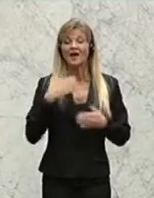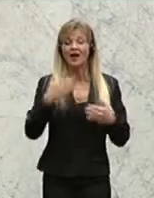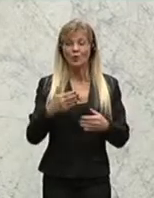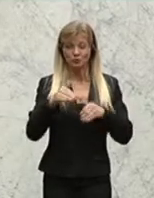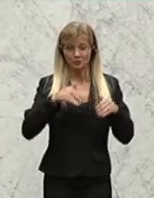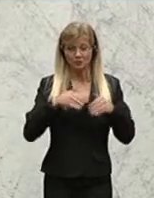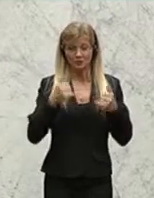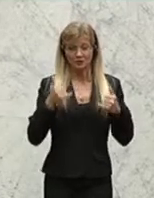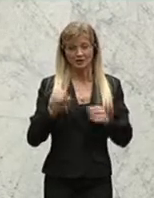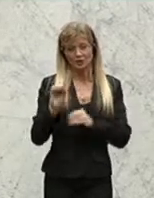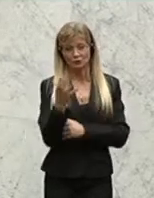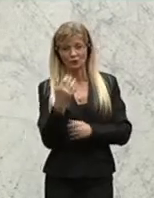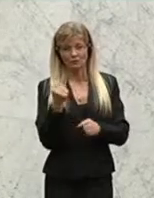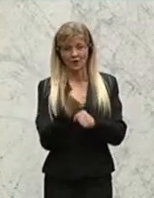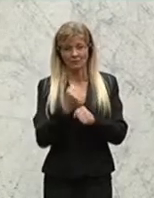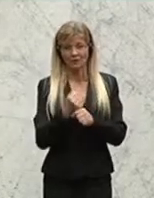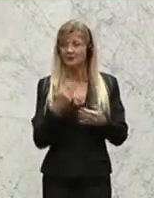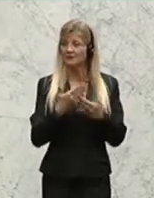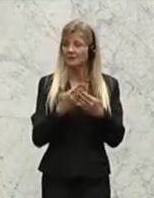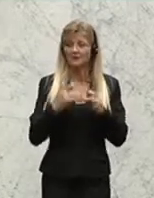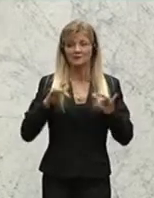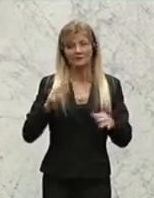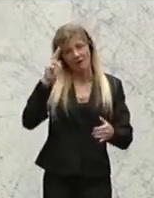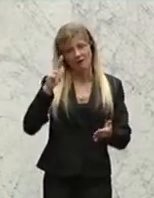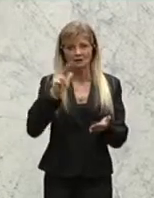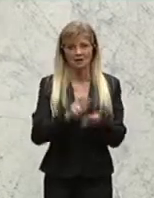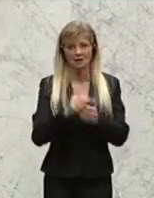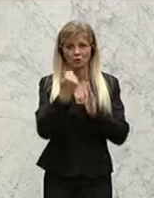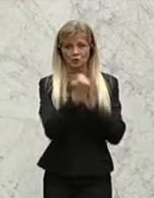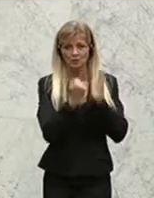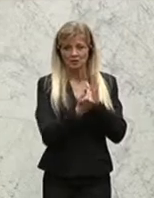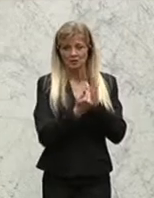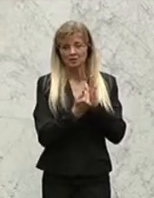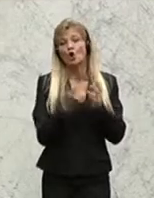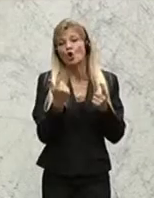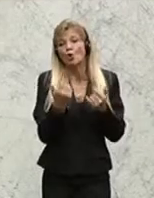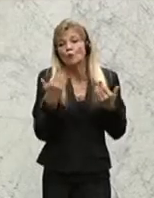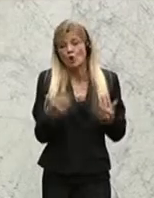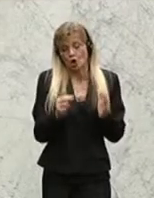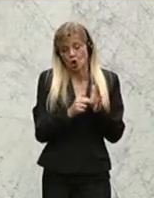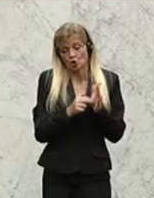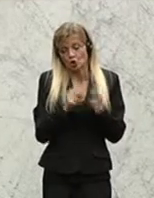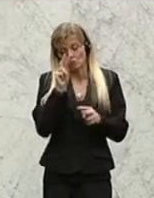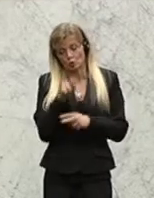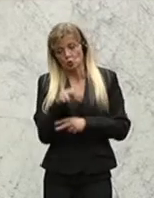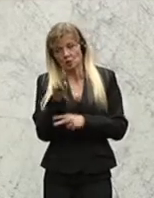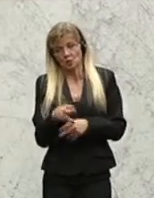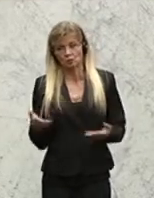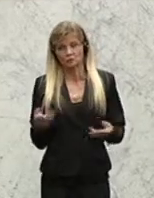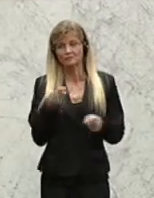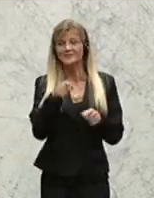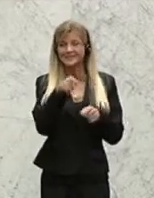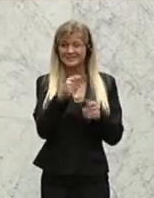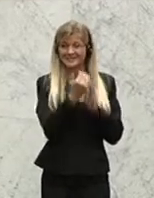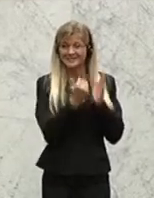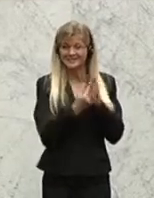ein Anerkennungsgesetz, das voraussichtlich noch heuer in Begutachtung gehen wird. Ziel dieses Gesetzes ist